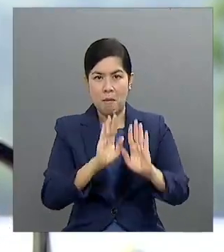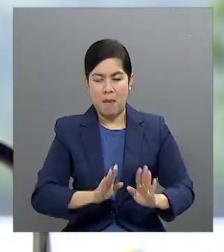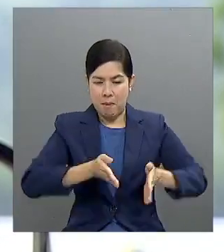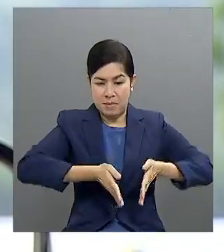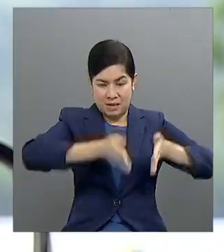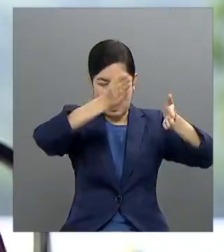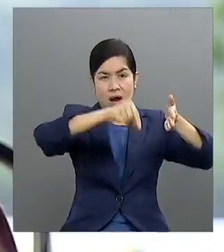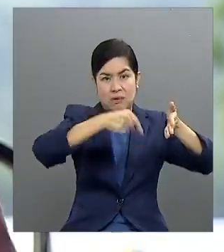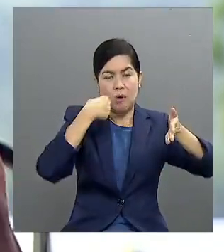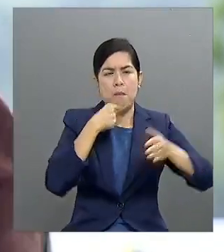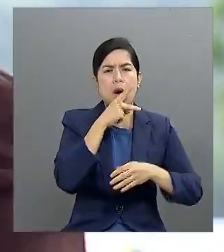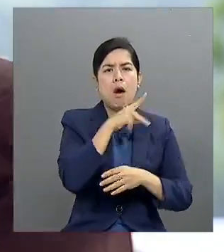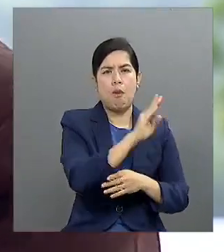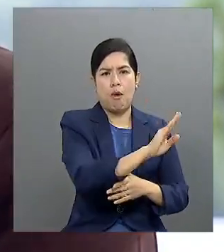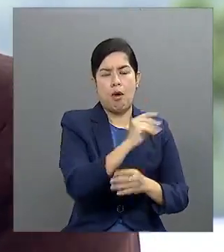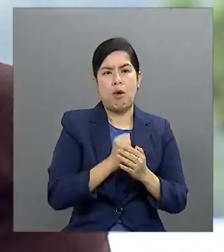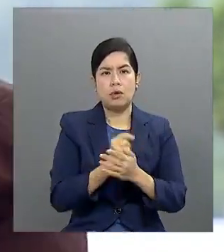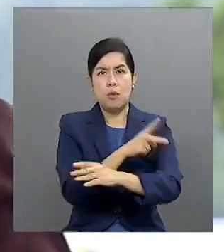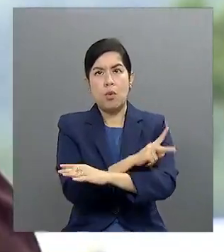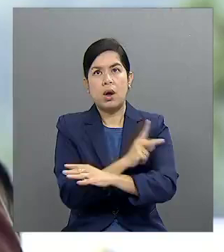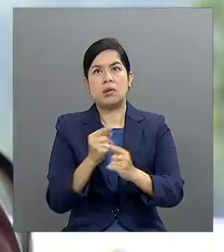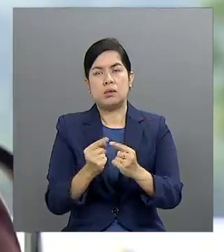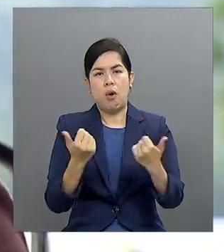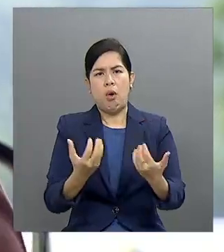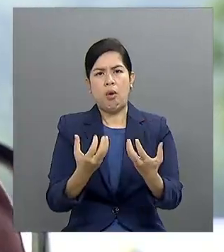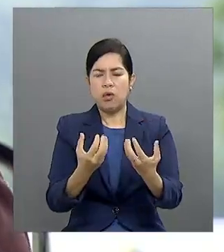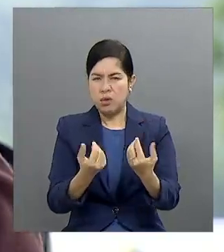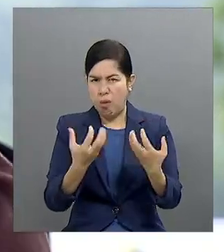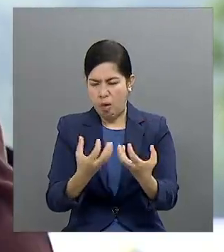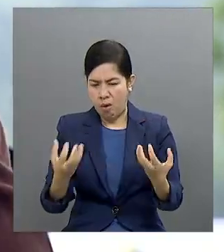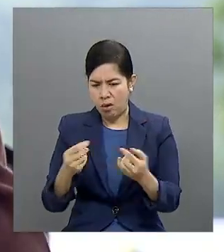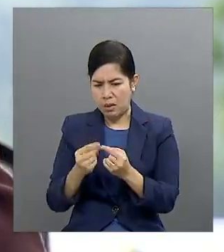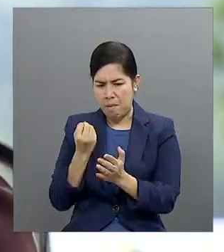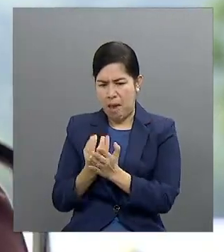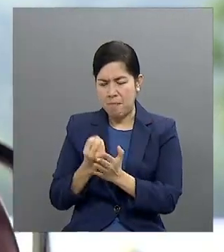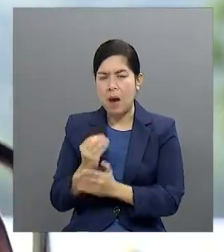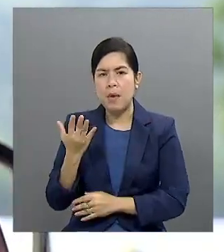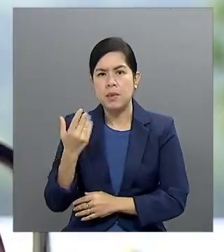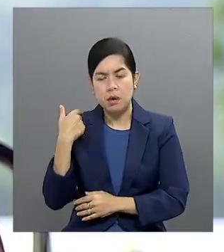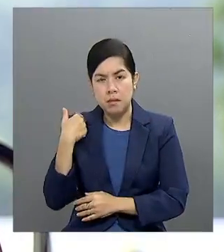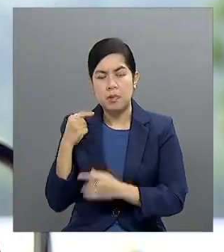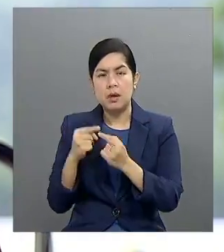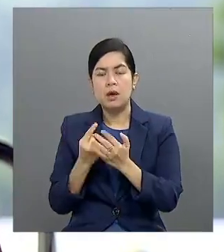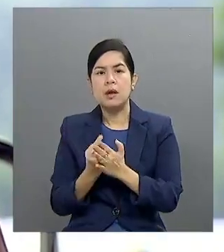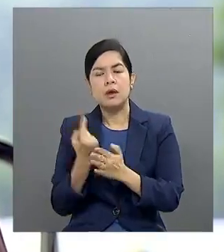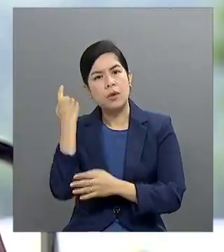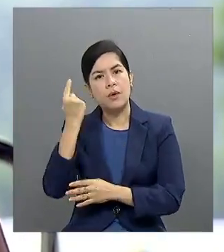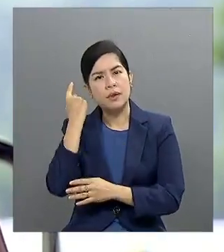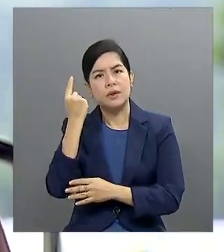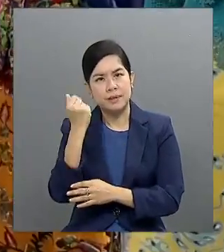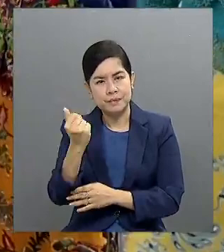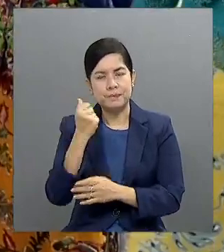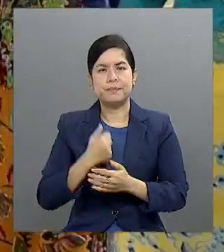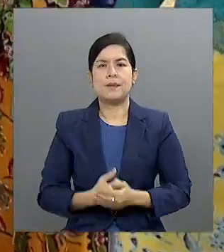าตอนนี้เนี่ยภูเก็ตเนี่ยเราไม่แพงอย่างที่คิดด้วยนะครับแล้วก็ภูเก็ตเนี่ยเที่ยวได้ตลอดเลยนะคะทั้งเกาะเลยครับ มาเที่ยวภูเก็ตรอบนี้เ